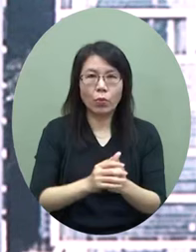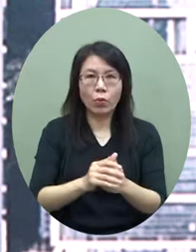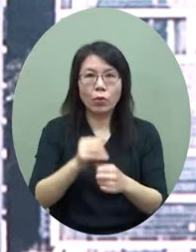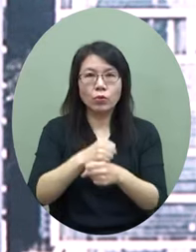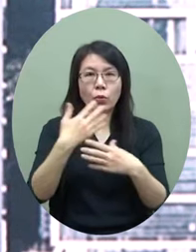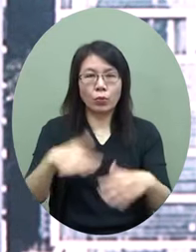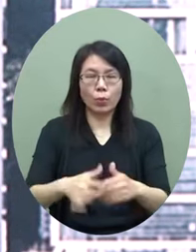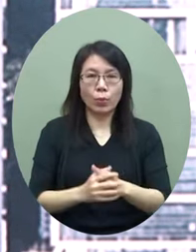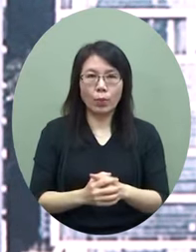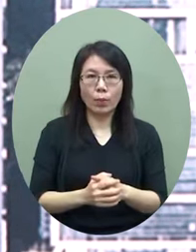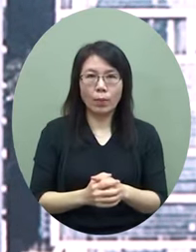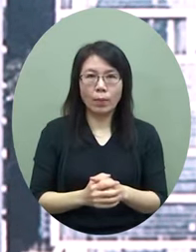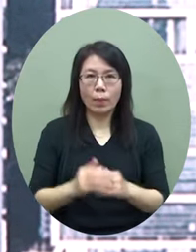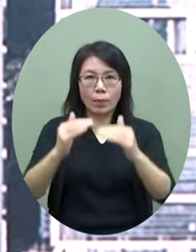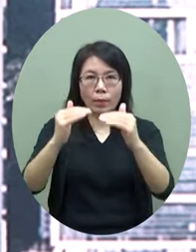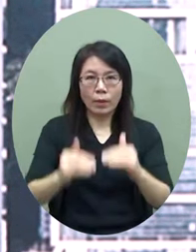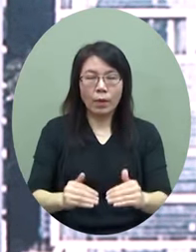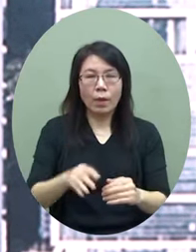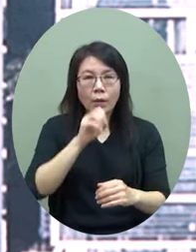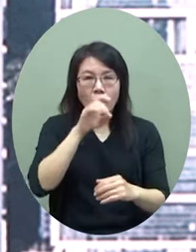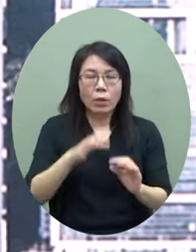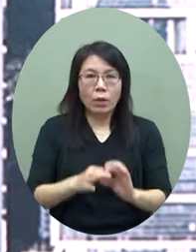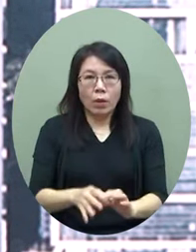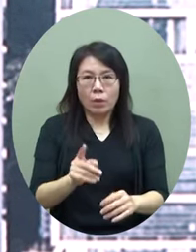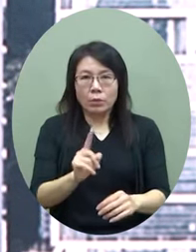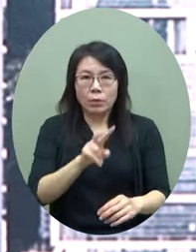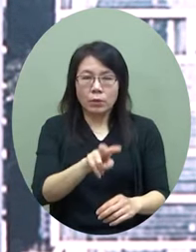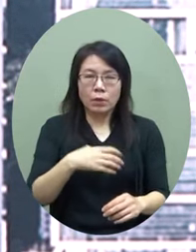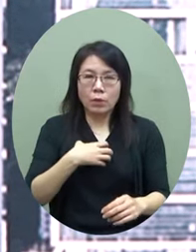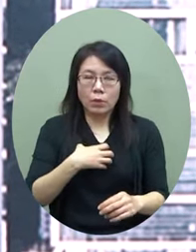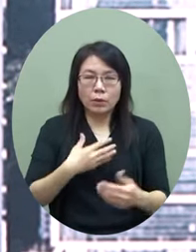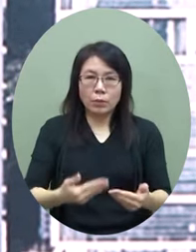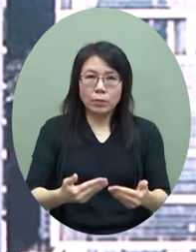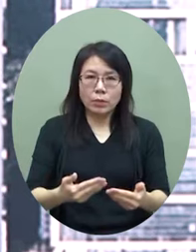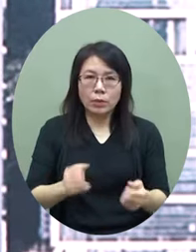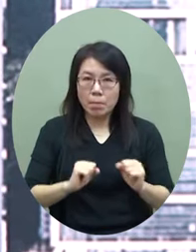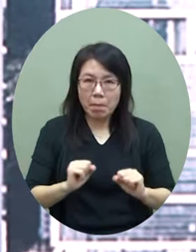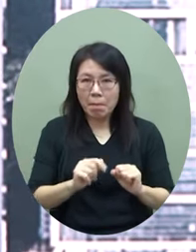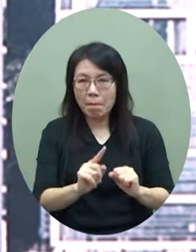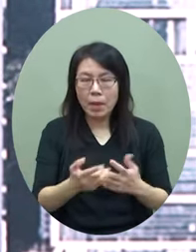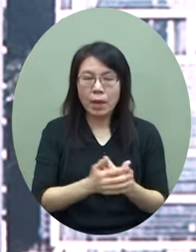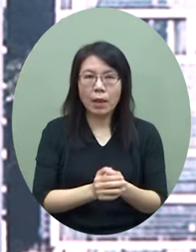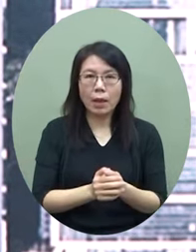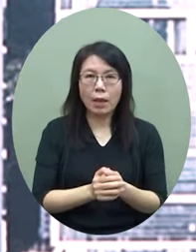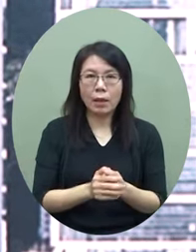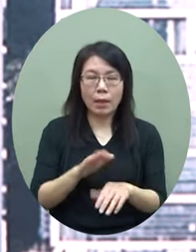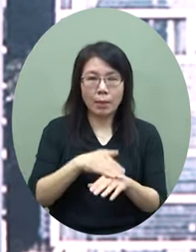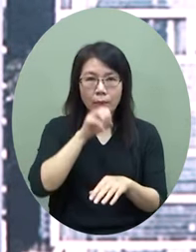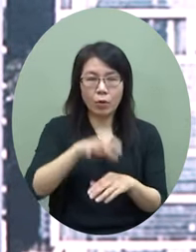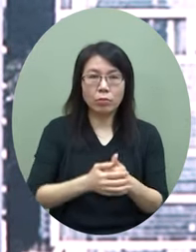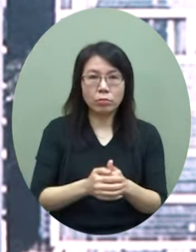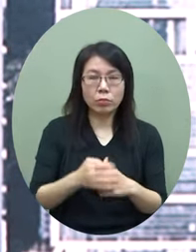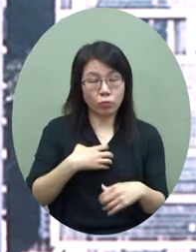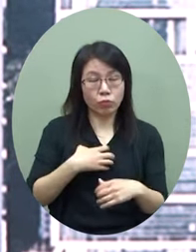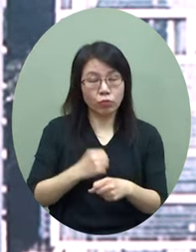結了接著簡單講講我們怎樣看這個行動這個行動我剛才說是成